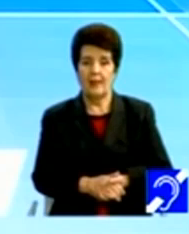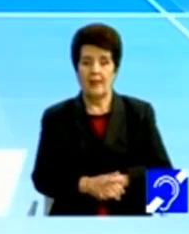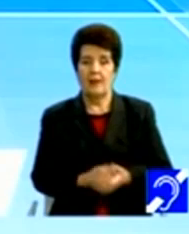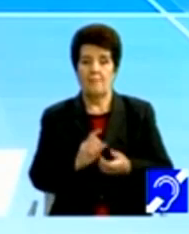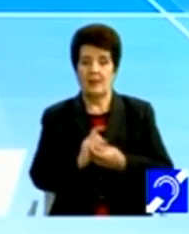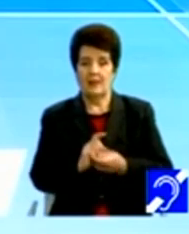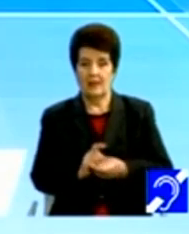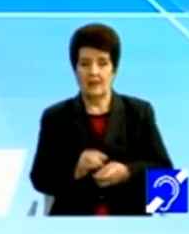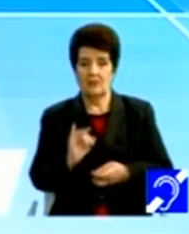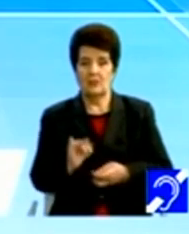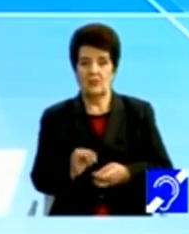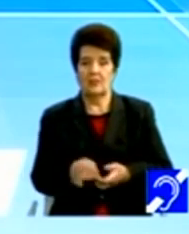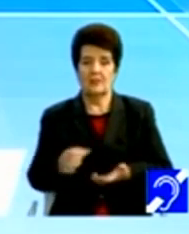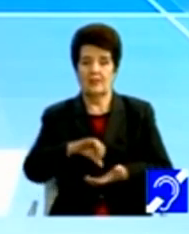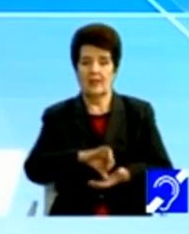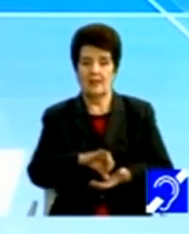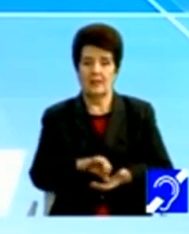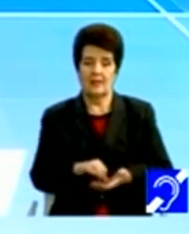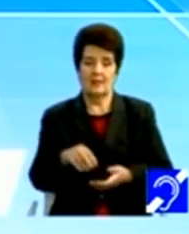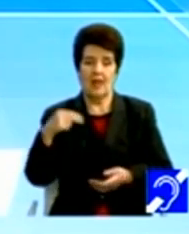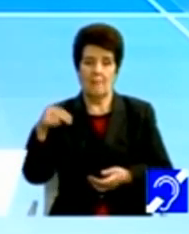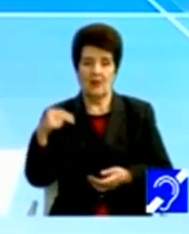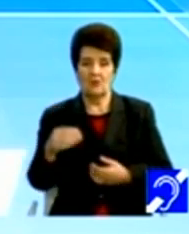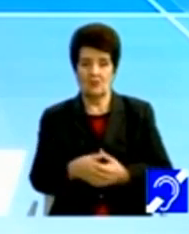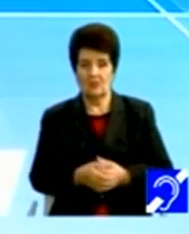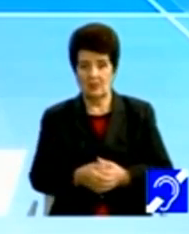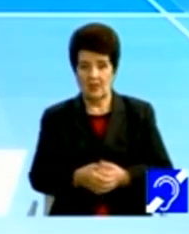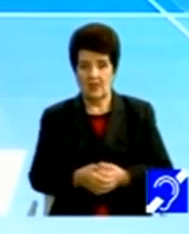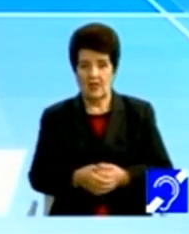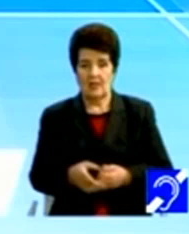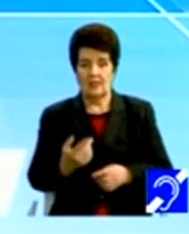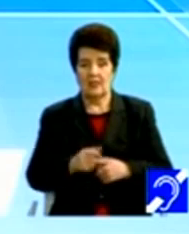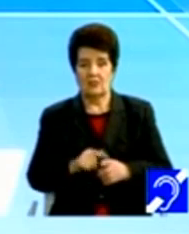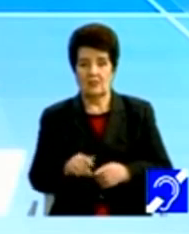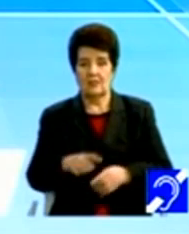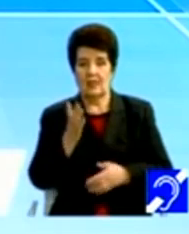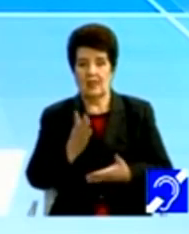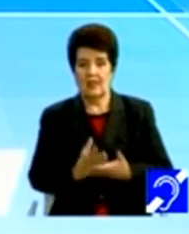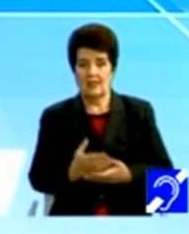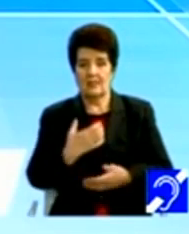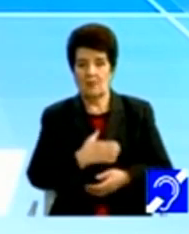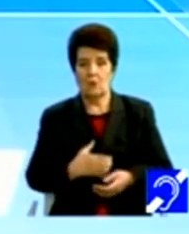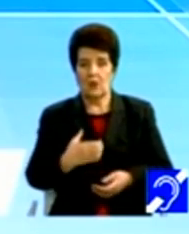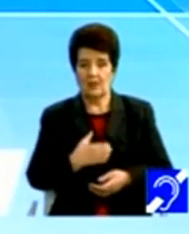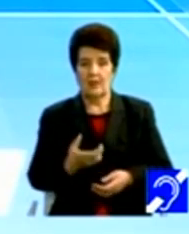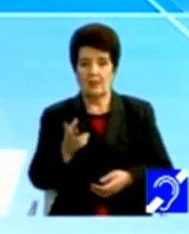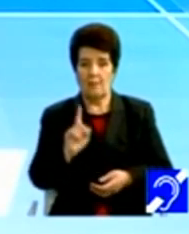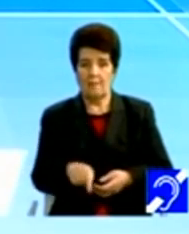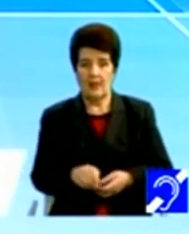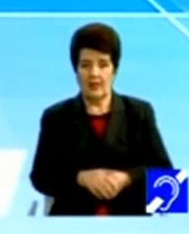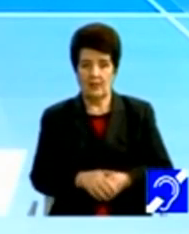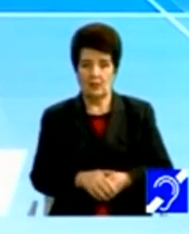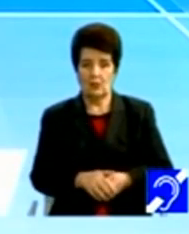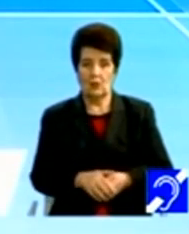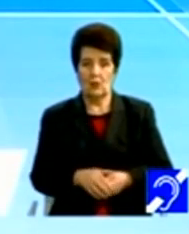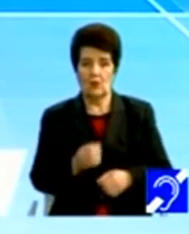bătălie și să candidez în alegerile prezidențiale, pentru că această funcție este un prilej important pentru a determina